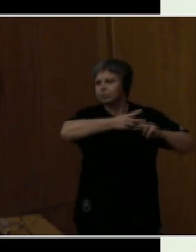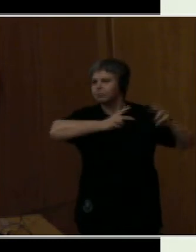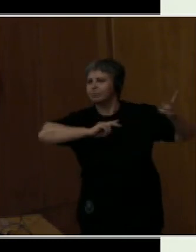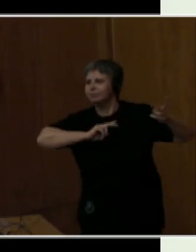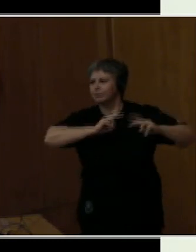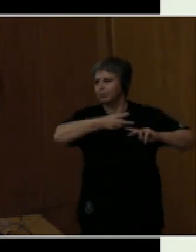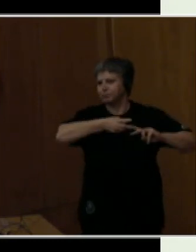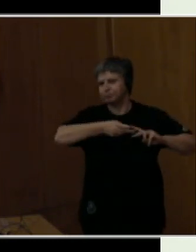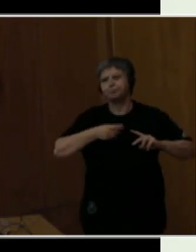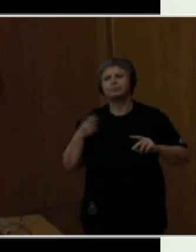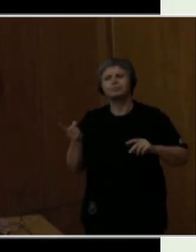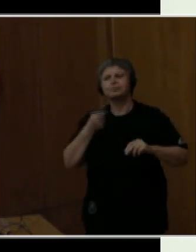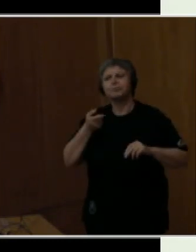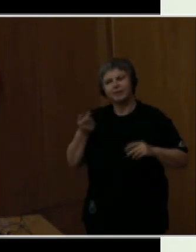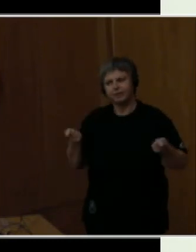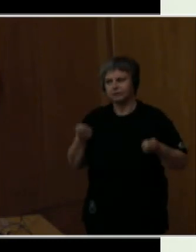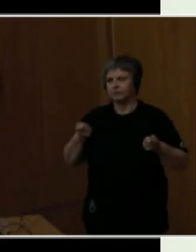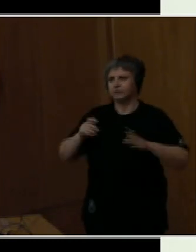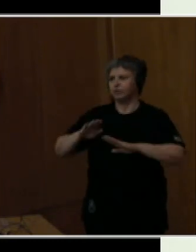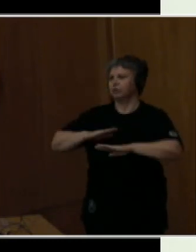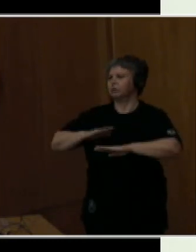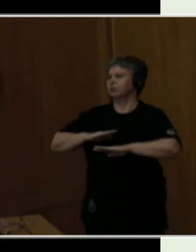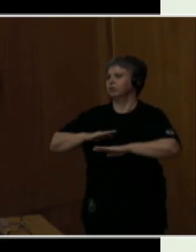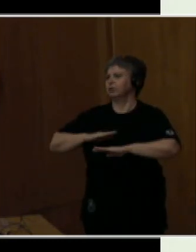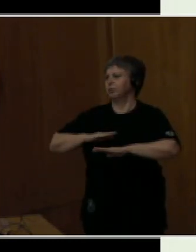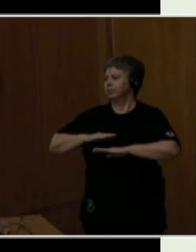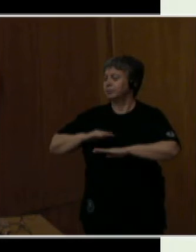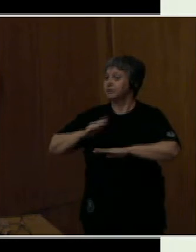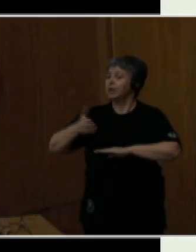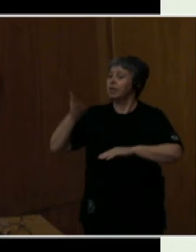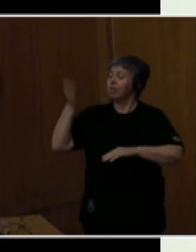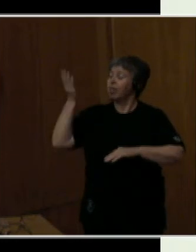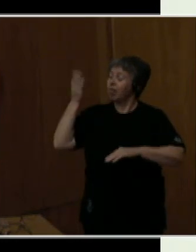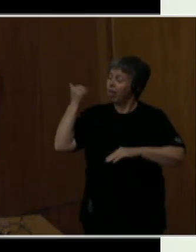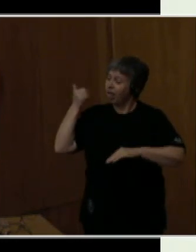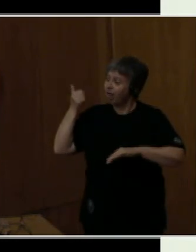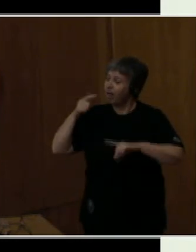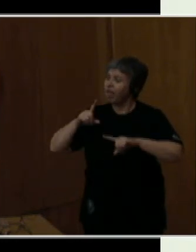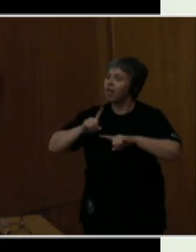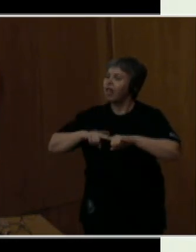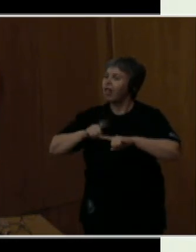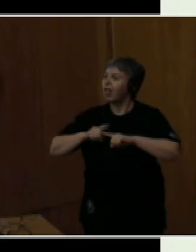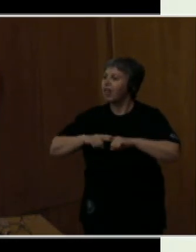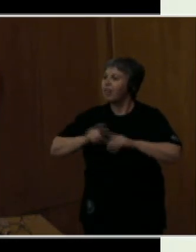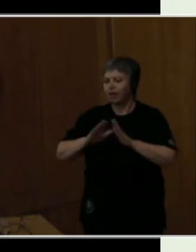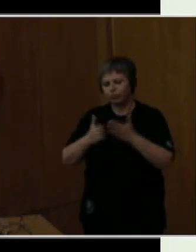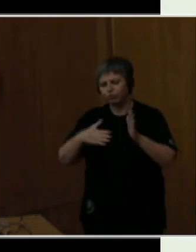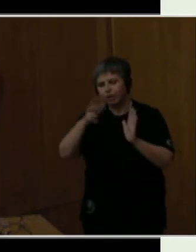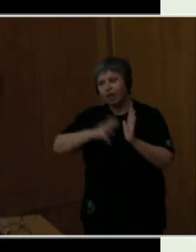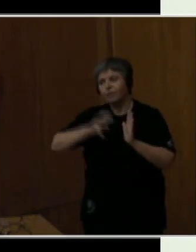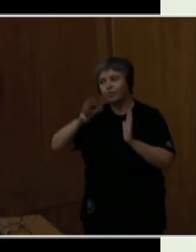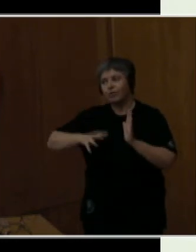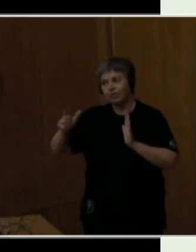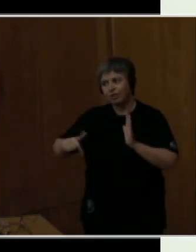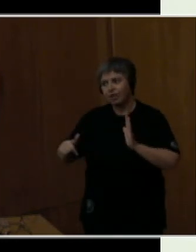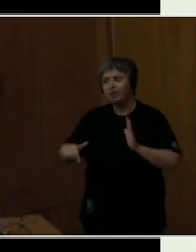στρατιωτικούς λόγους. Παραδείγματος χάρη, υπάρχει αναφορά στην αρχαία ελληνική γραμματεία για τη χρήση φρικτοριών για την μετάδοση του